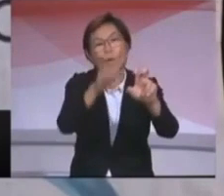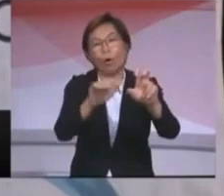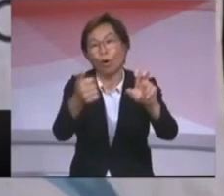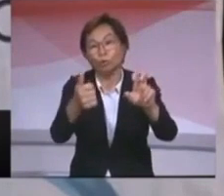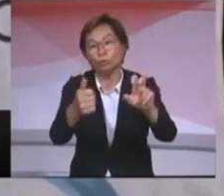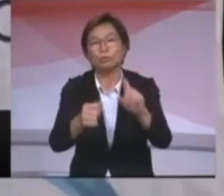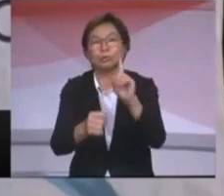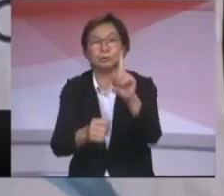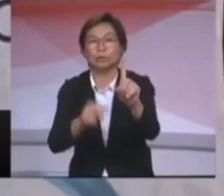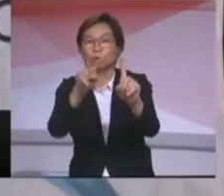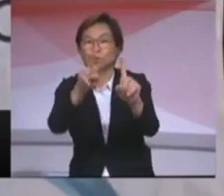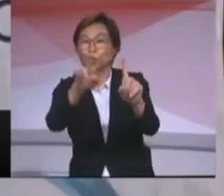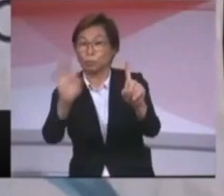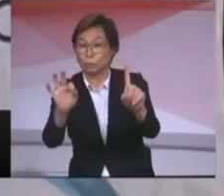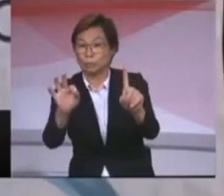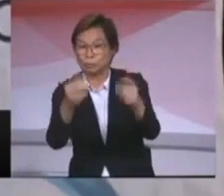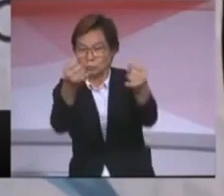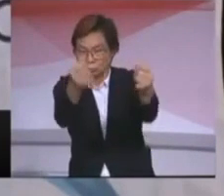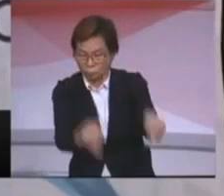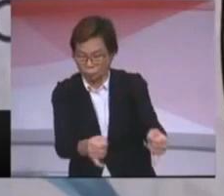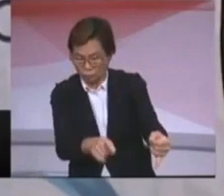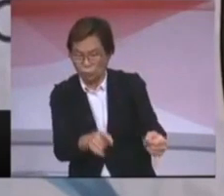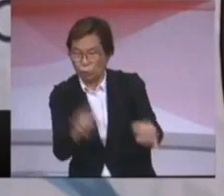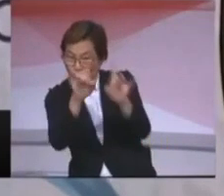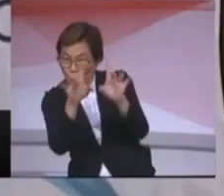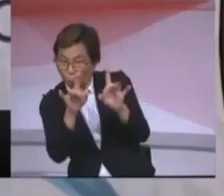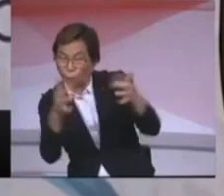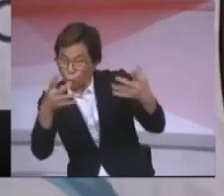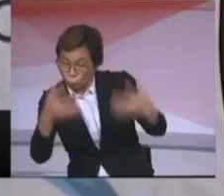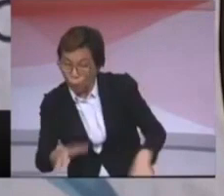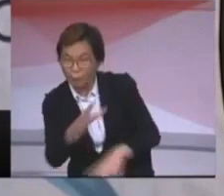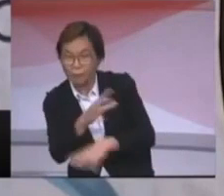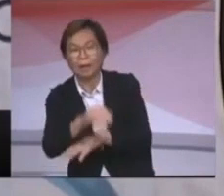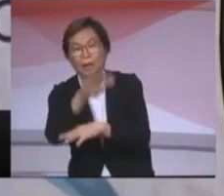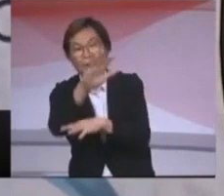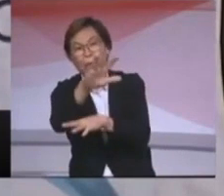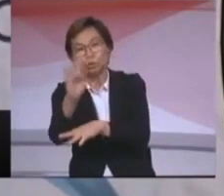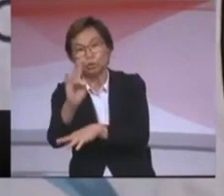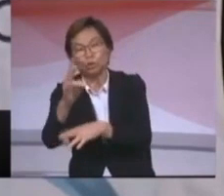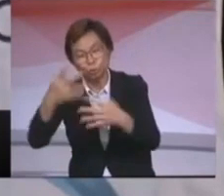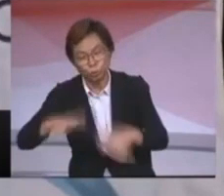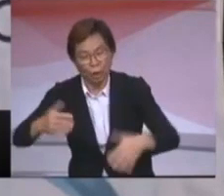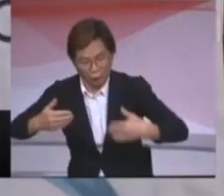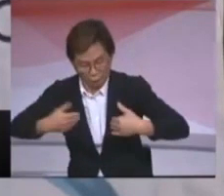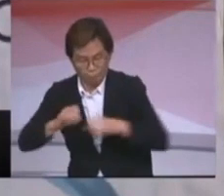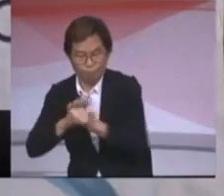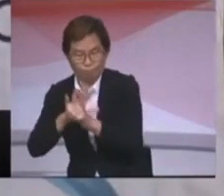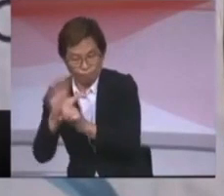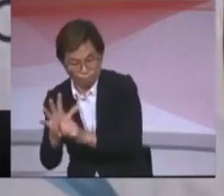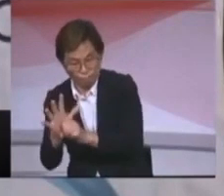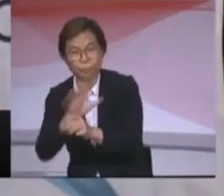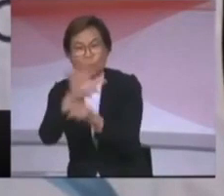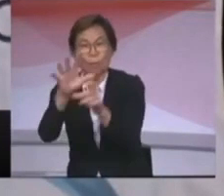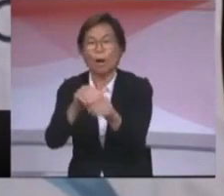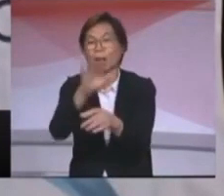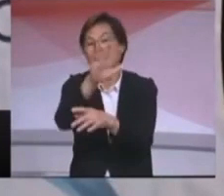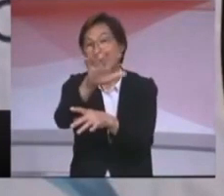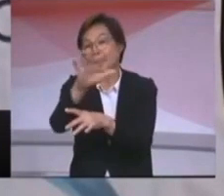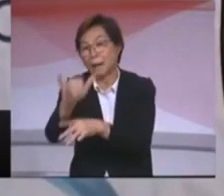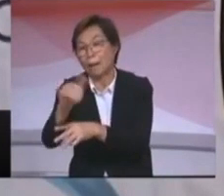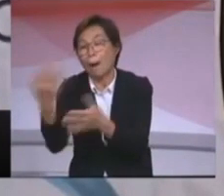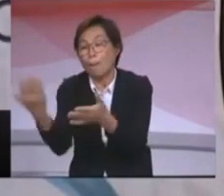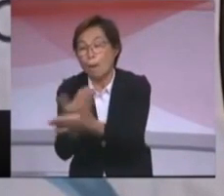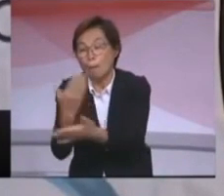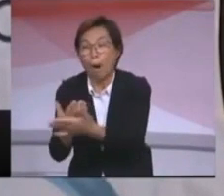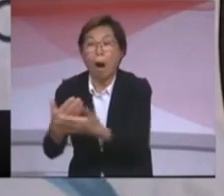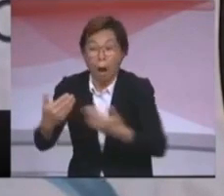sejumlah 129 individu telah pun disaring, di mana 57 kes dikesan positif termasuk 56 kes baru